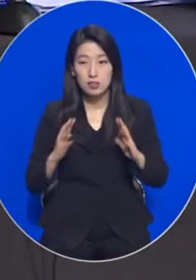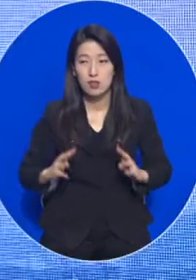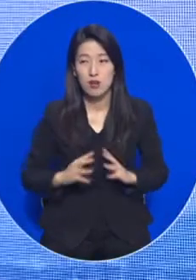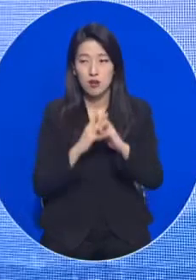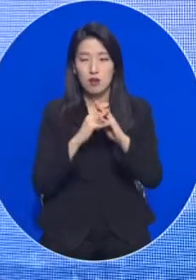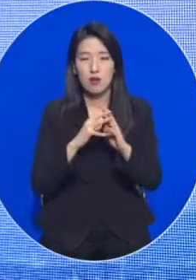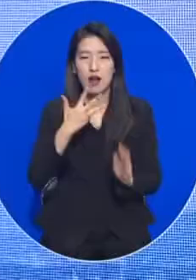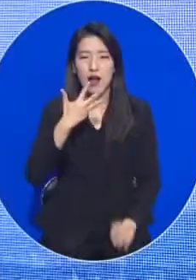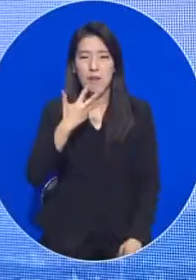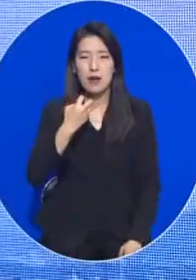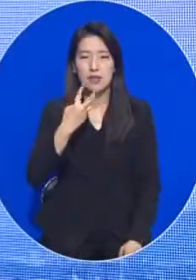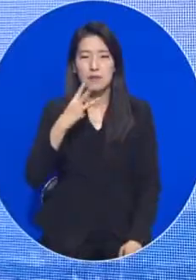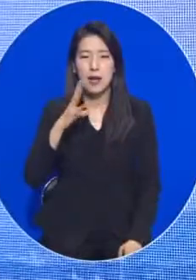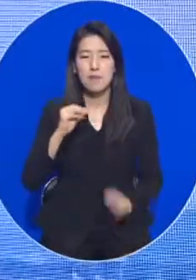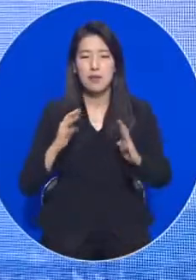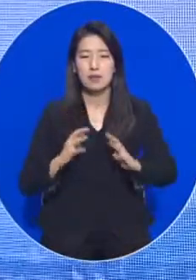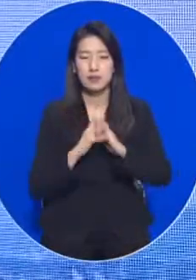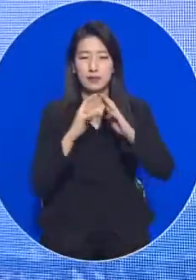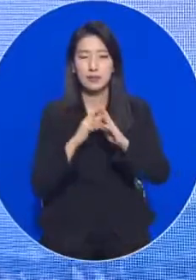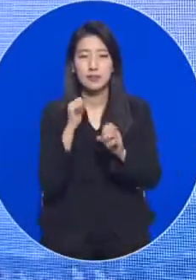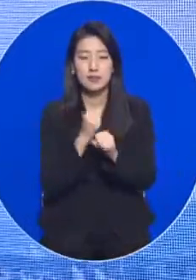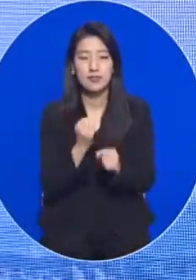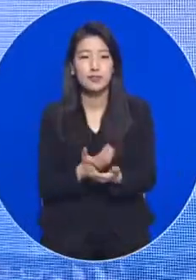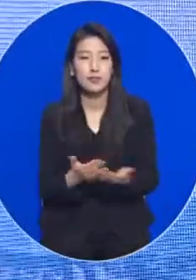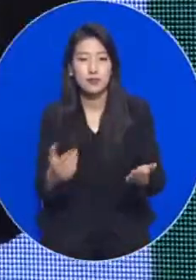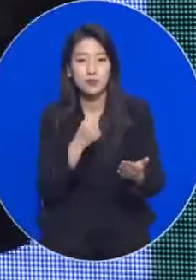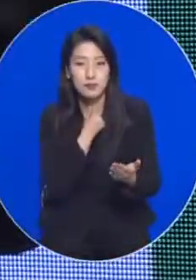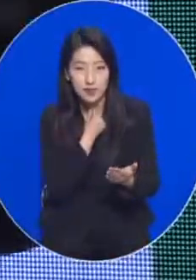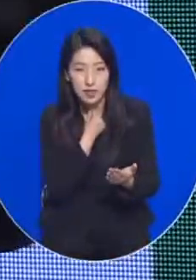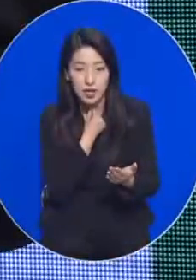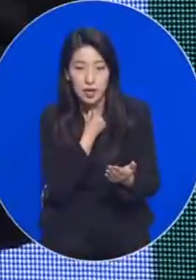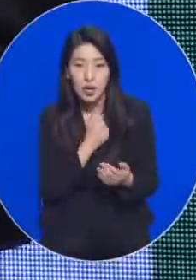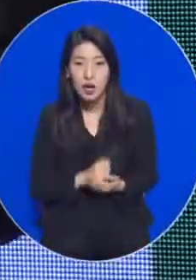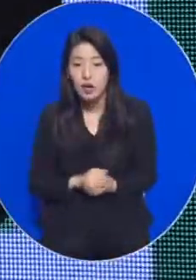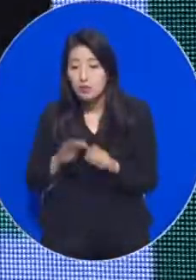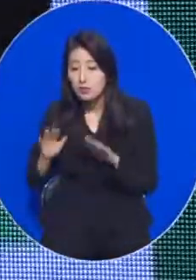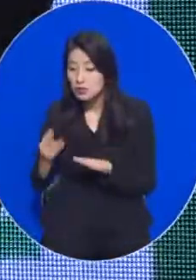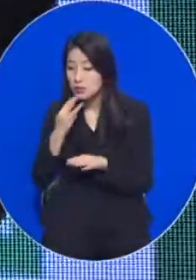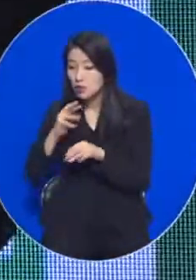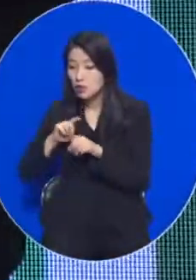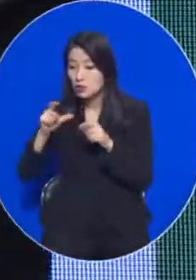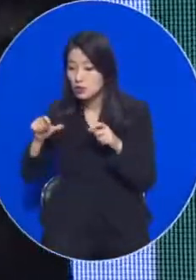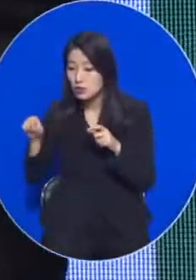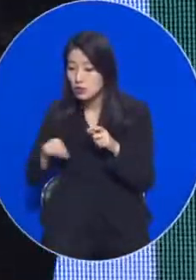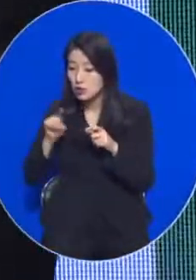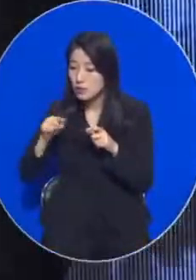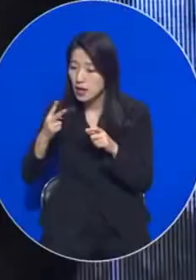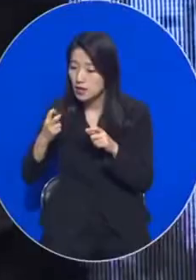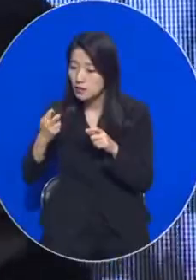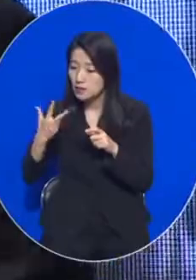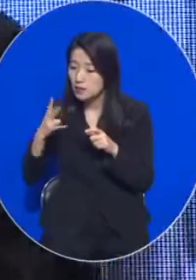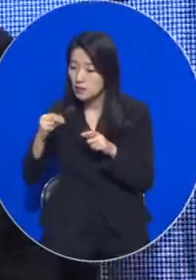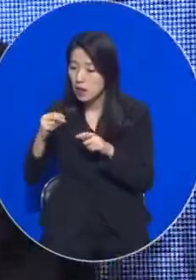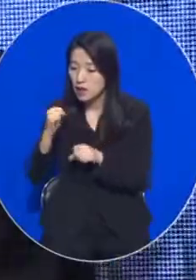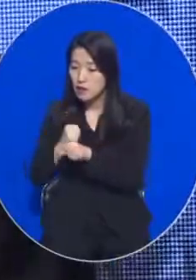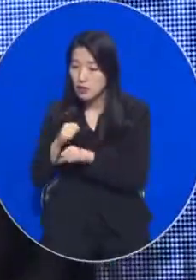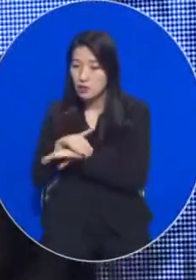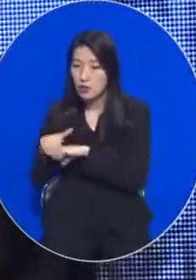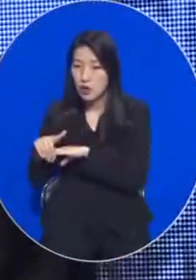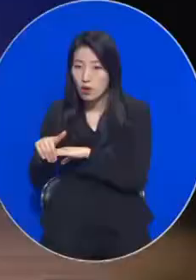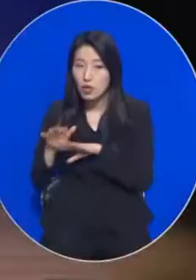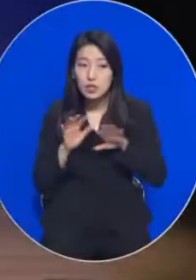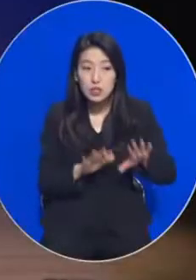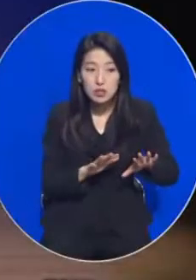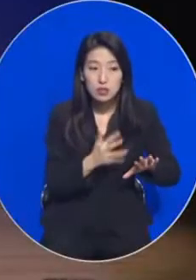공급하기 위한 대책을 발표했습니다. 이미 추진 중인 수도권 127만 가구 공급 계획과 합치면 약